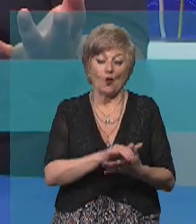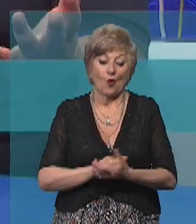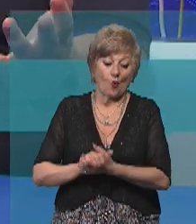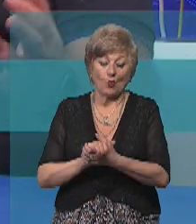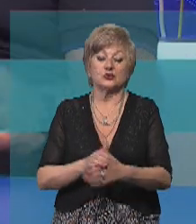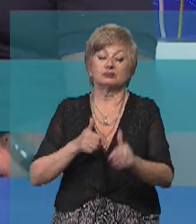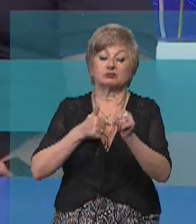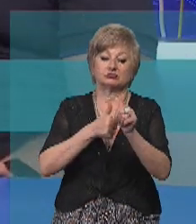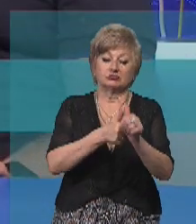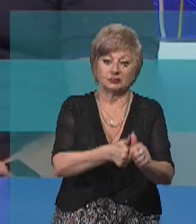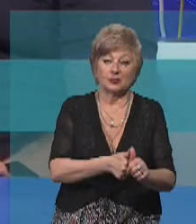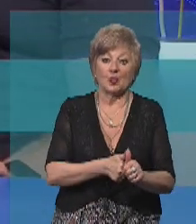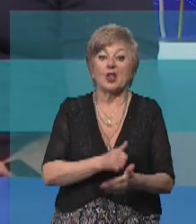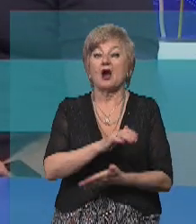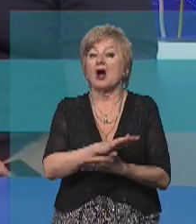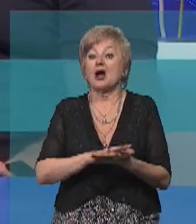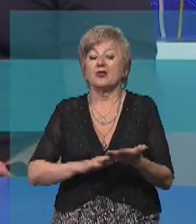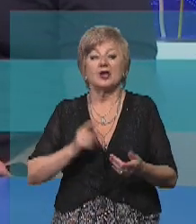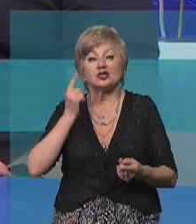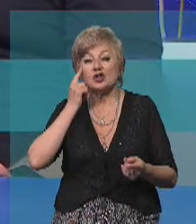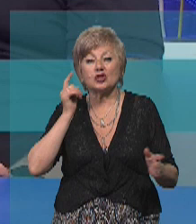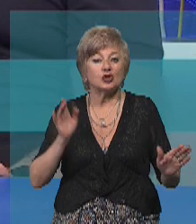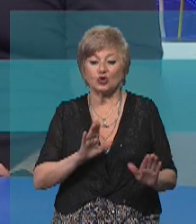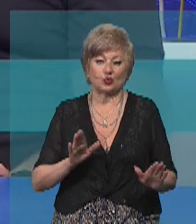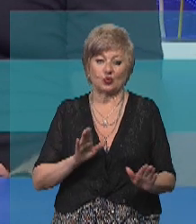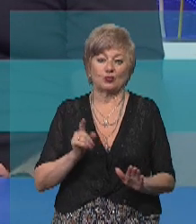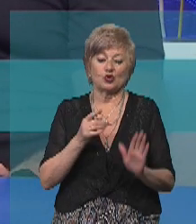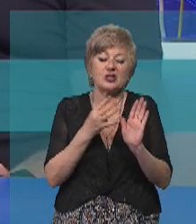пішло за ним. А далі ніхто не прогнозує, тому що навіть